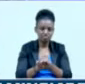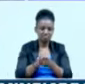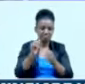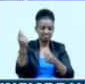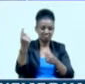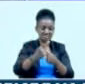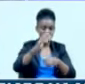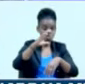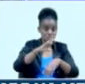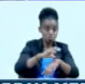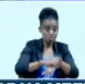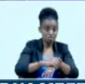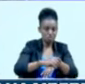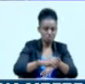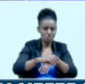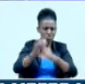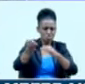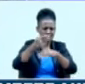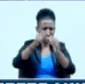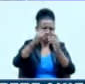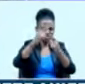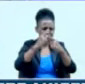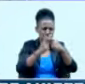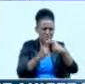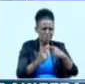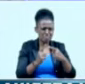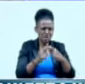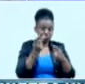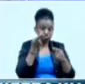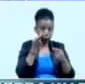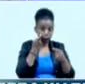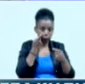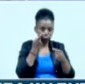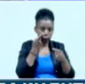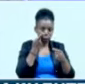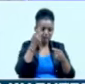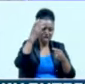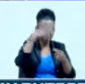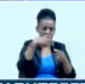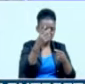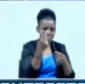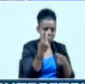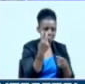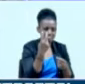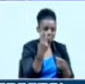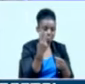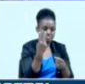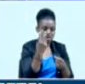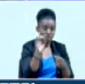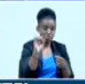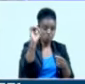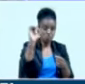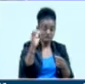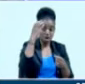kuza kandi bafite ubwandu abo bose iyo bateranyije bageze ku bantu bageze kuri